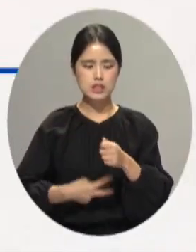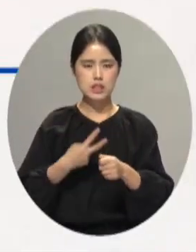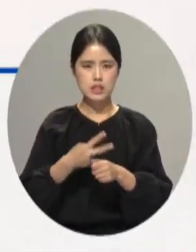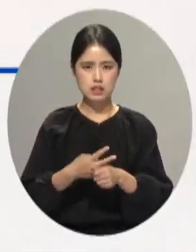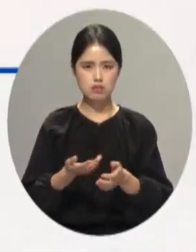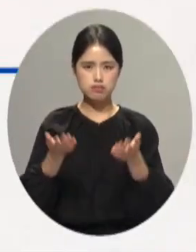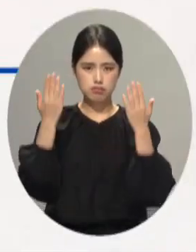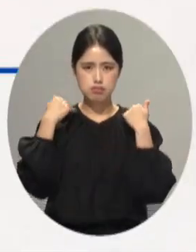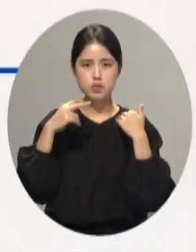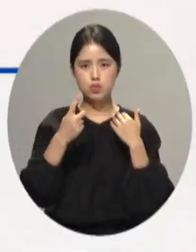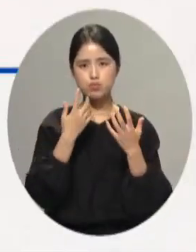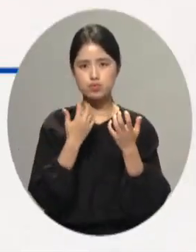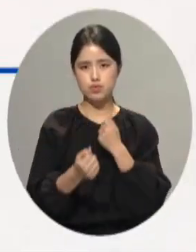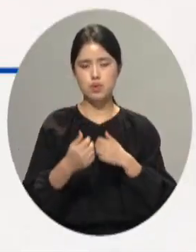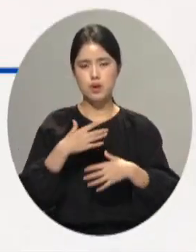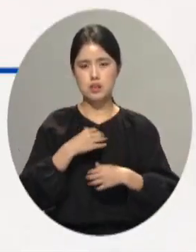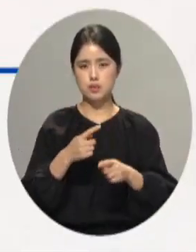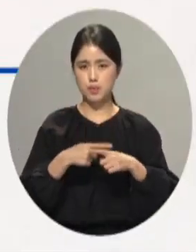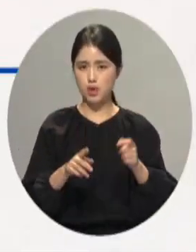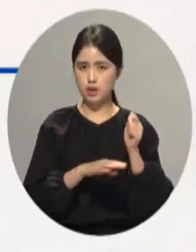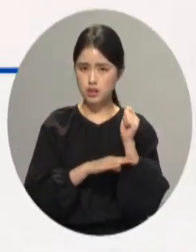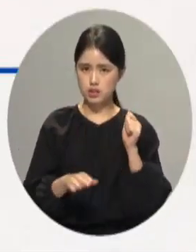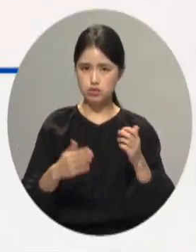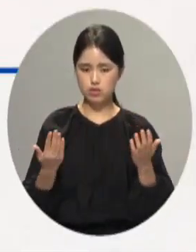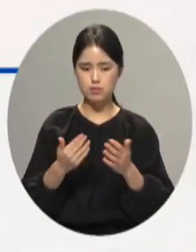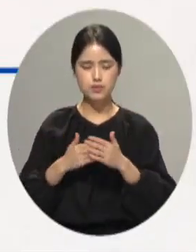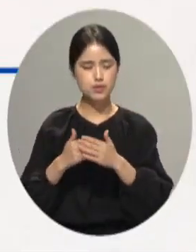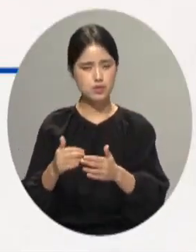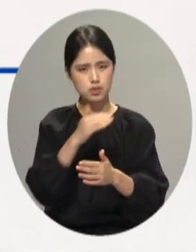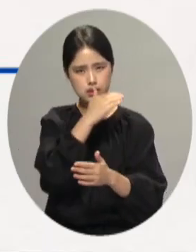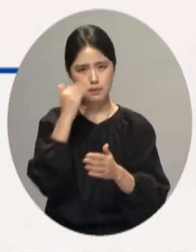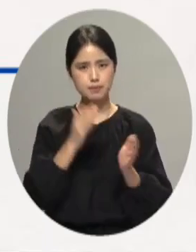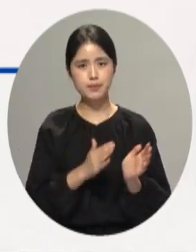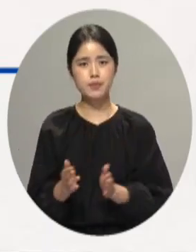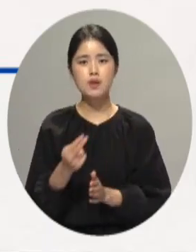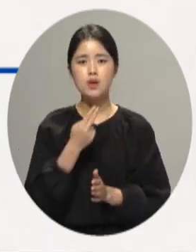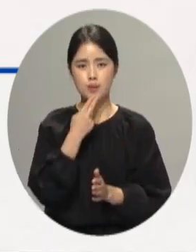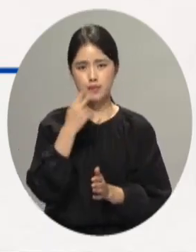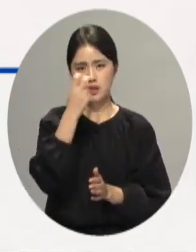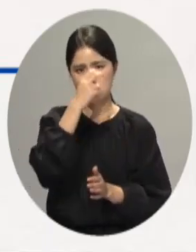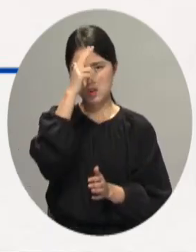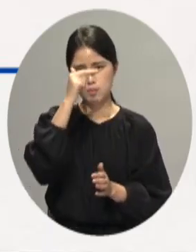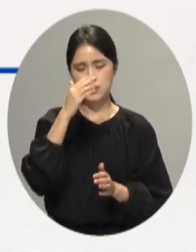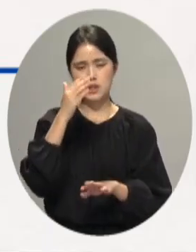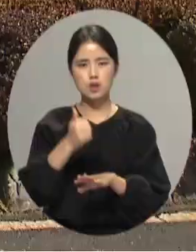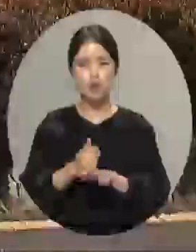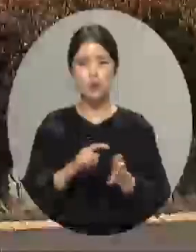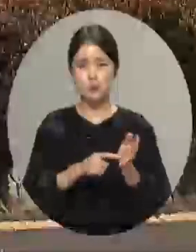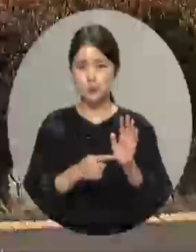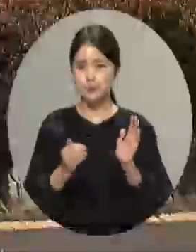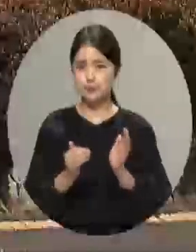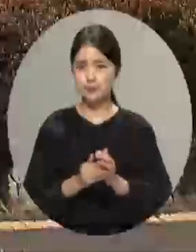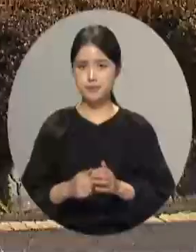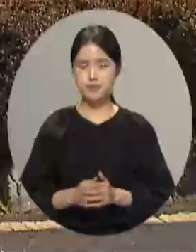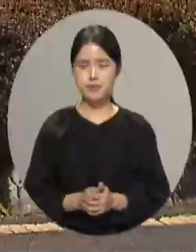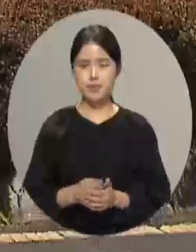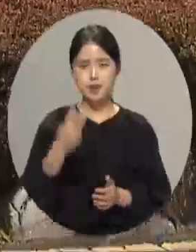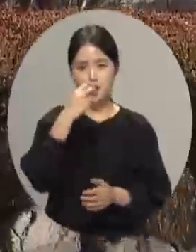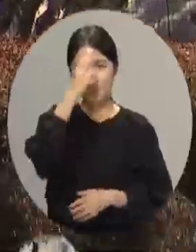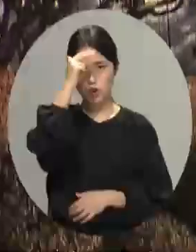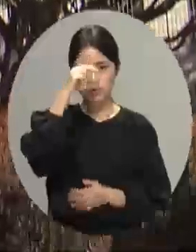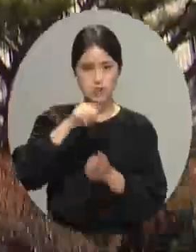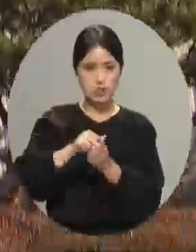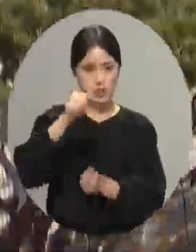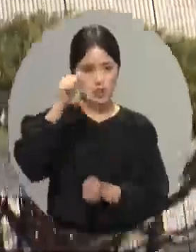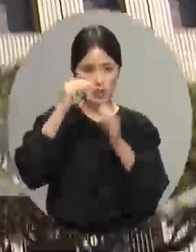시점이었음에도 안전평가 기준이나 업무 절차조차 마련하지 않았다는 것이 검찰의 결론입니다. 검찰의 공소